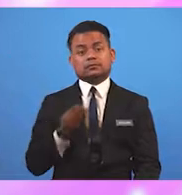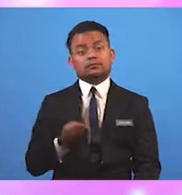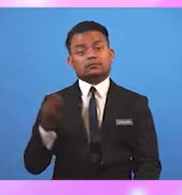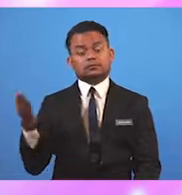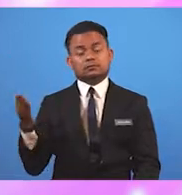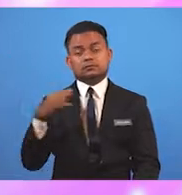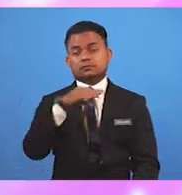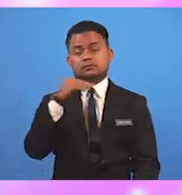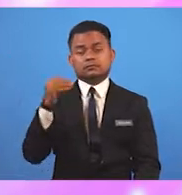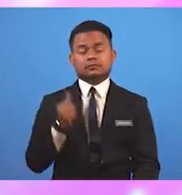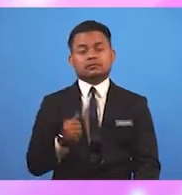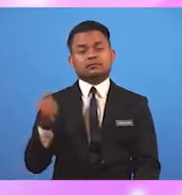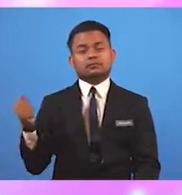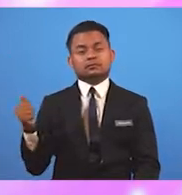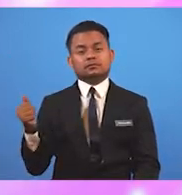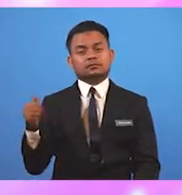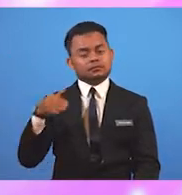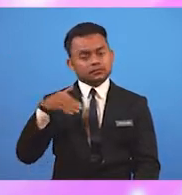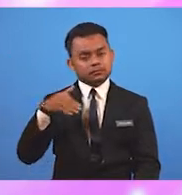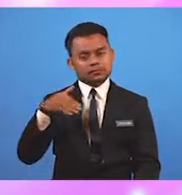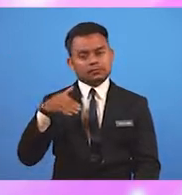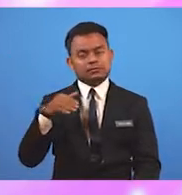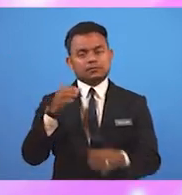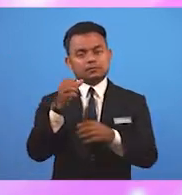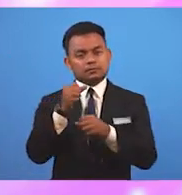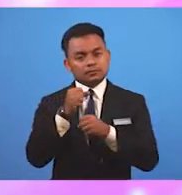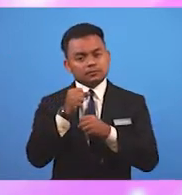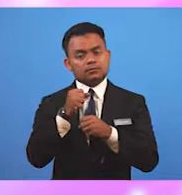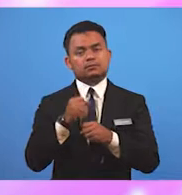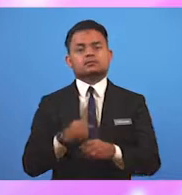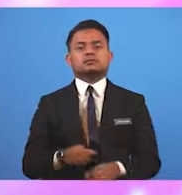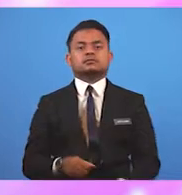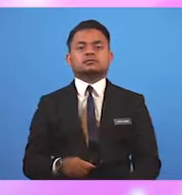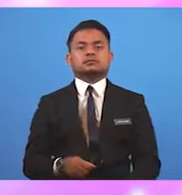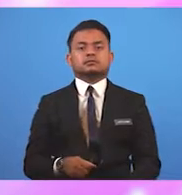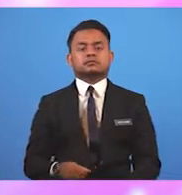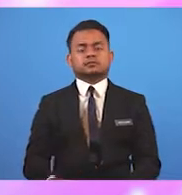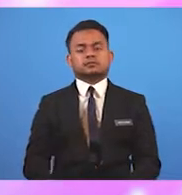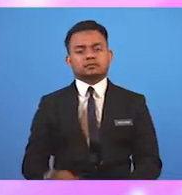kita memulakan aktiviti pengambilan sampel ternakan ikan berpenyakit.